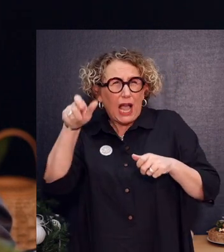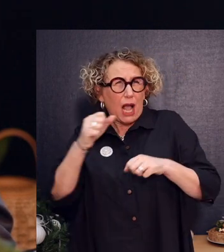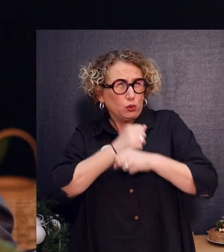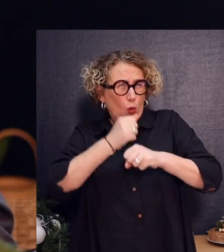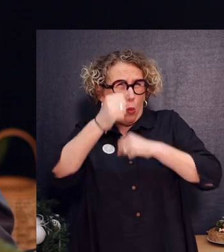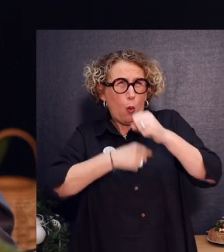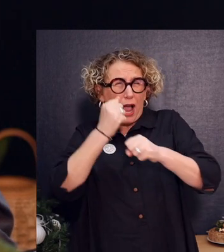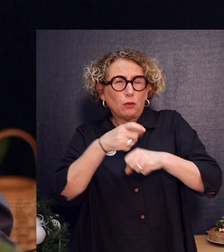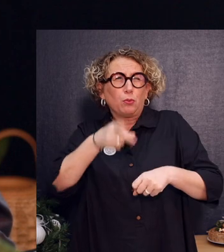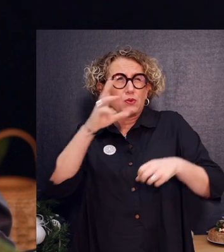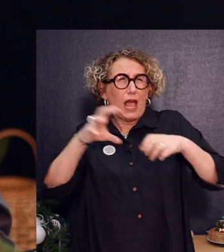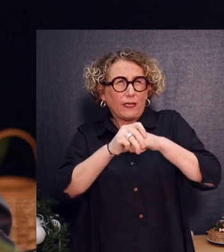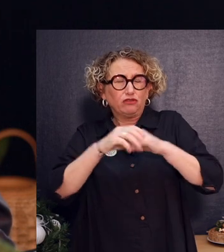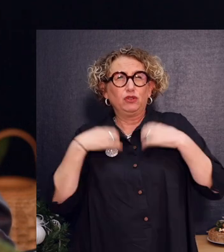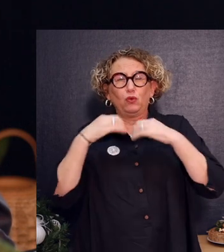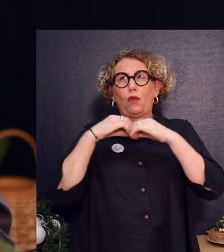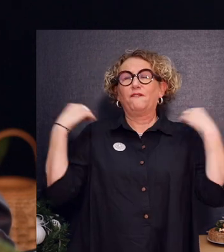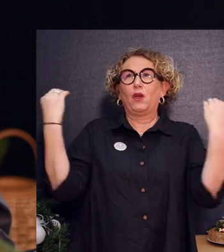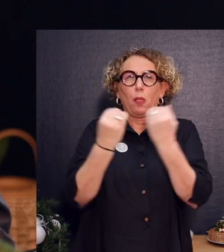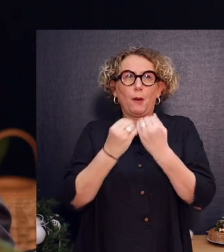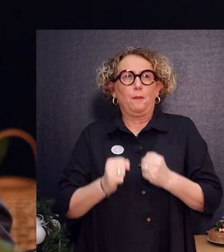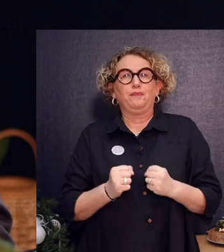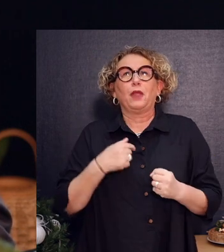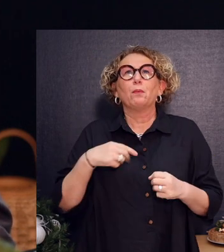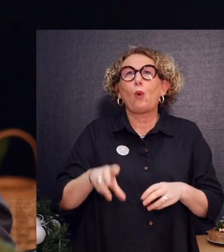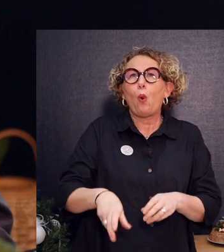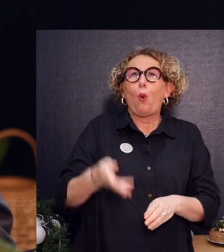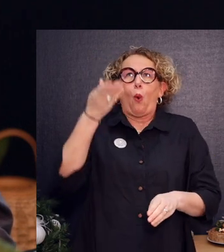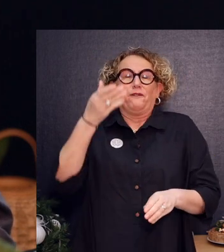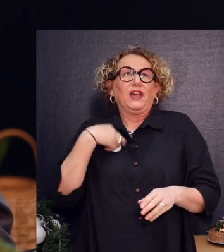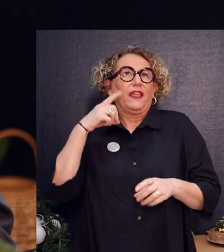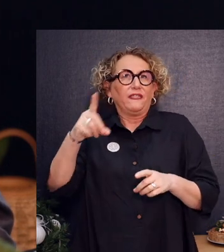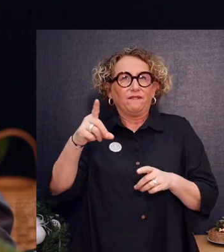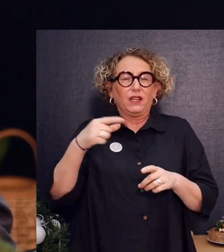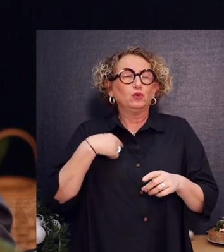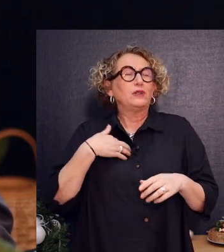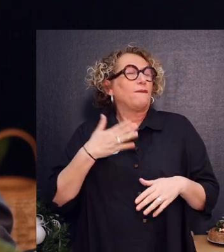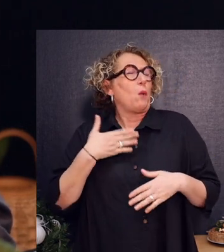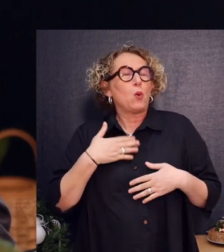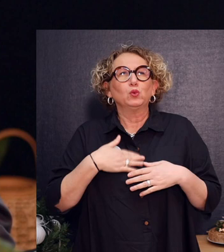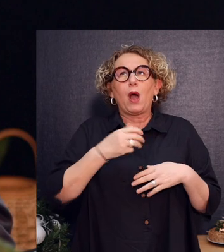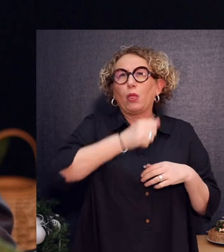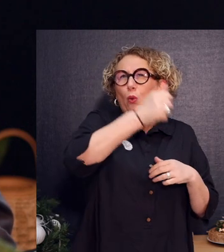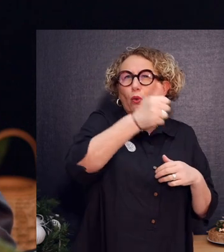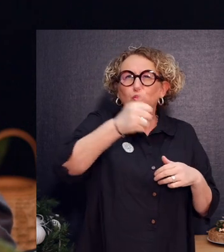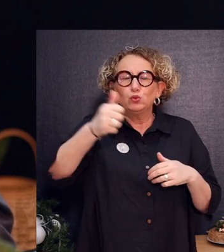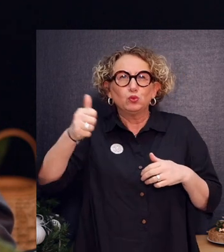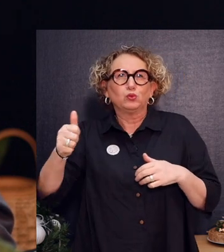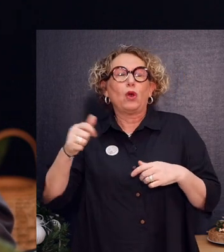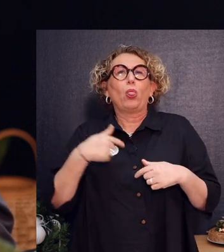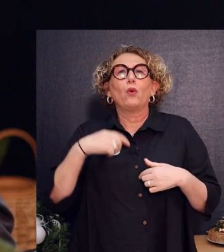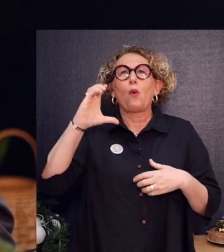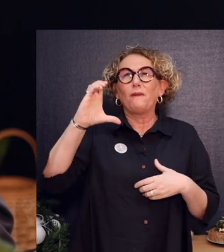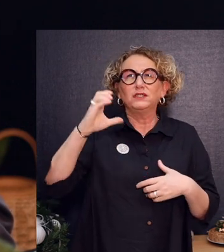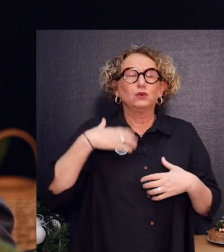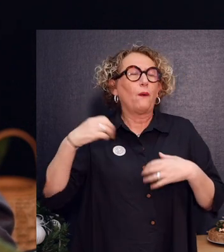plus attachée à notre environnement. Pour relever ces défis, nous avons besoin de toutes et de tous, parce que nos